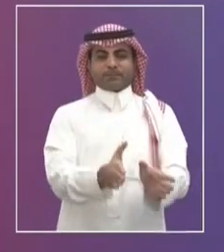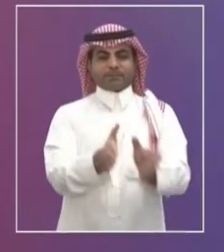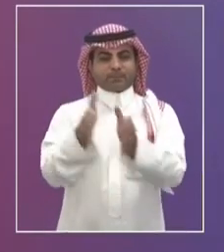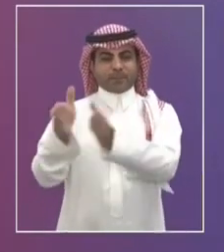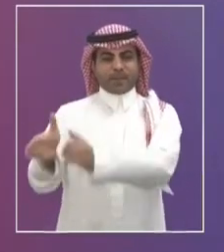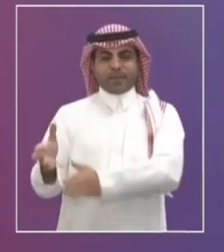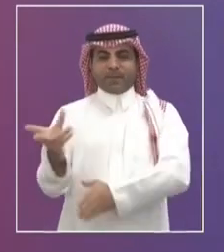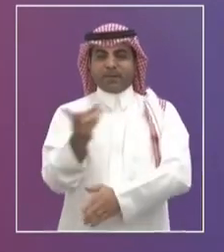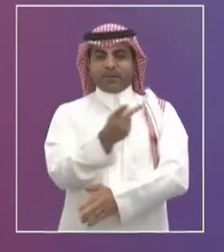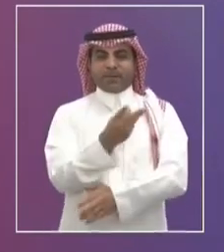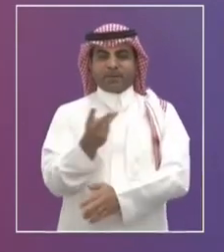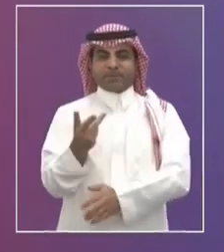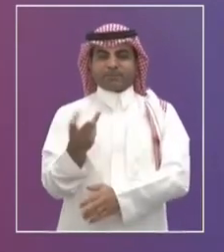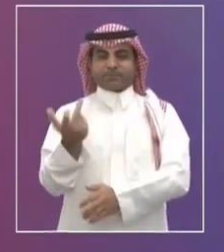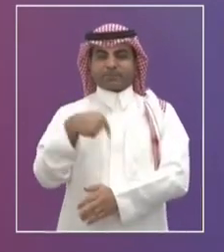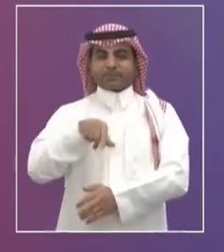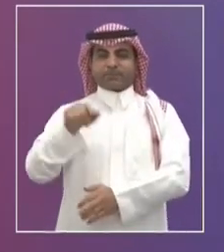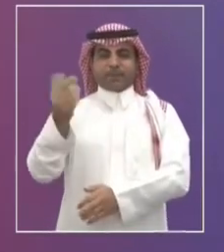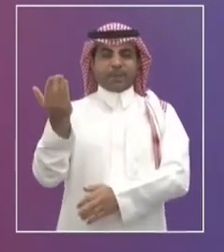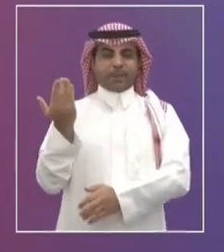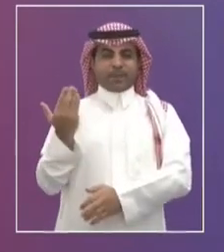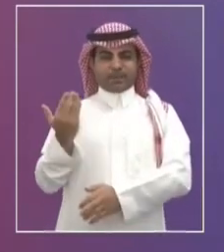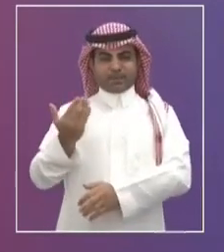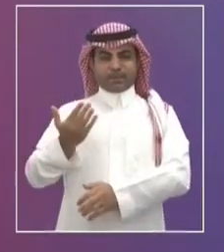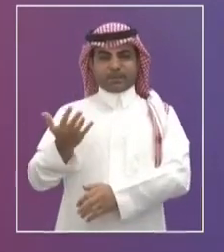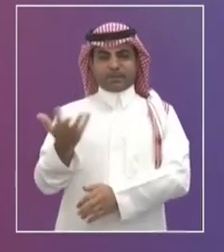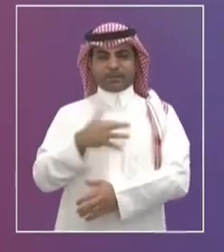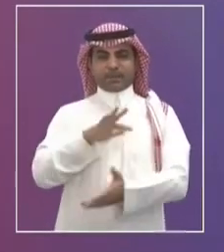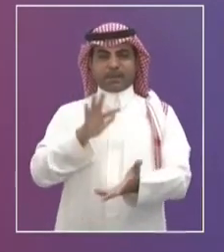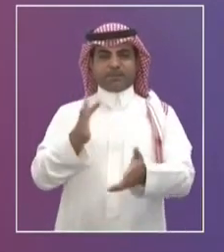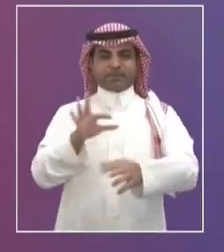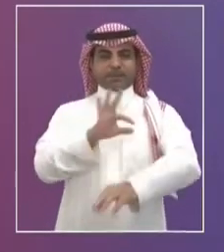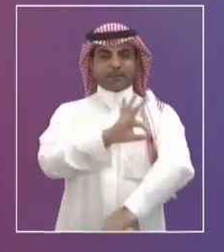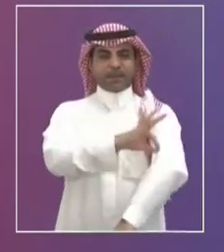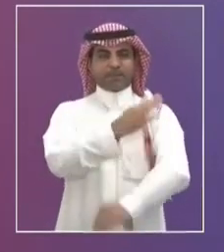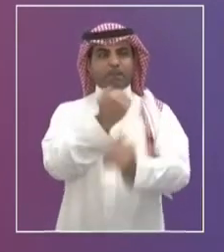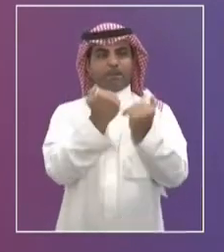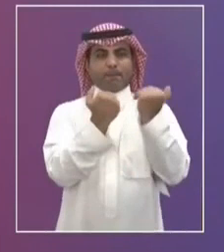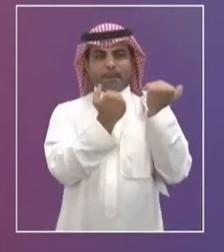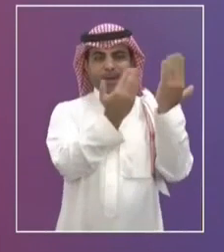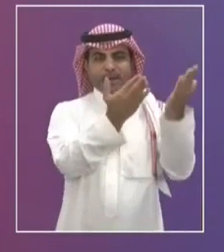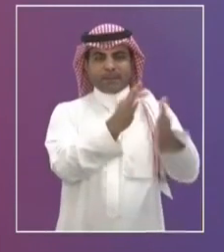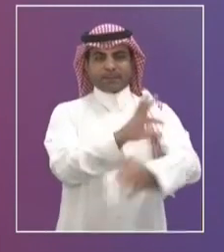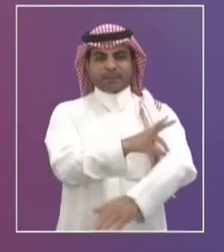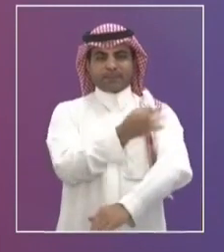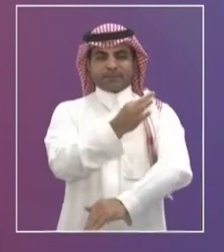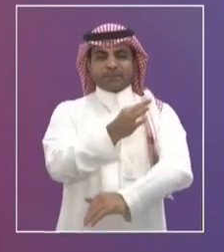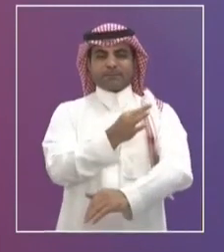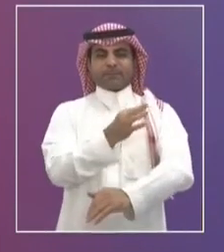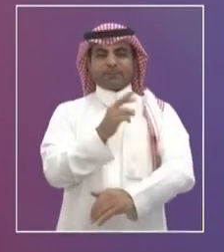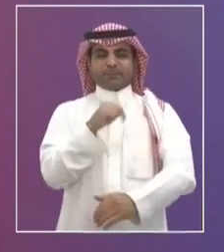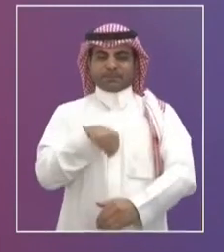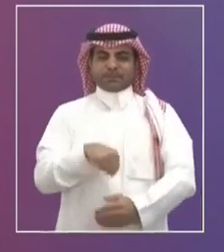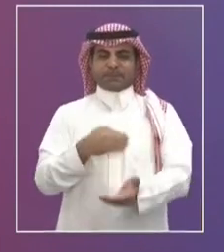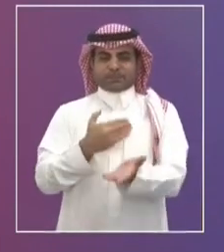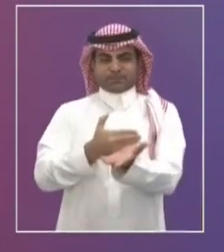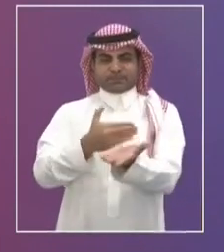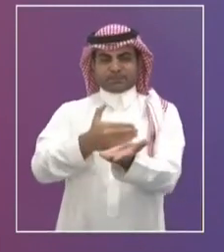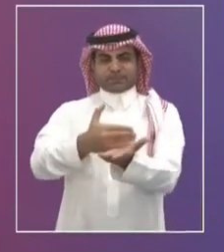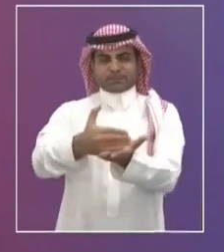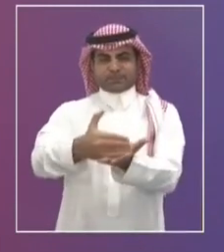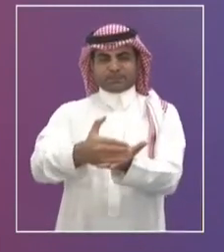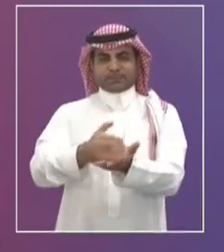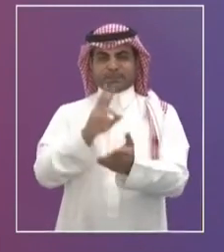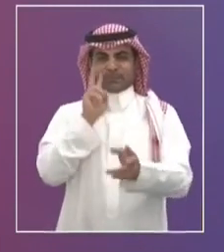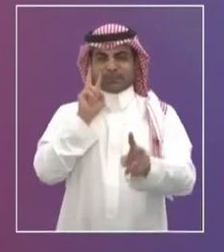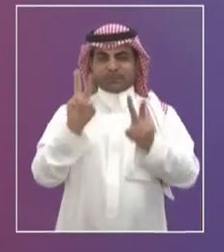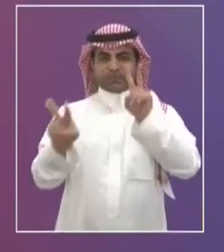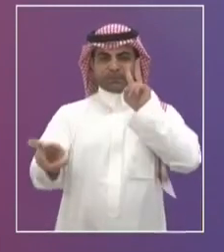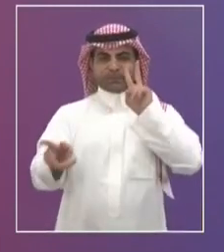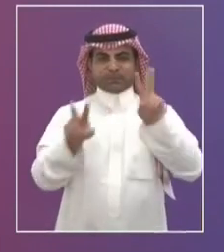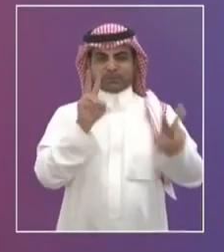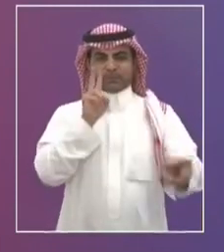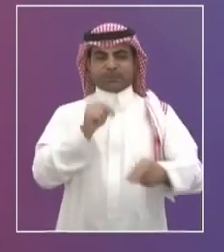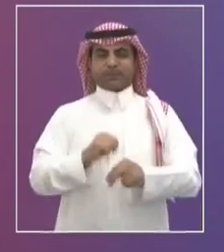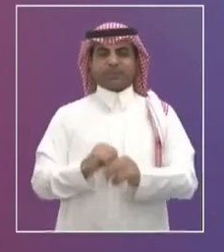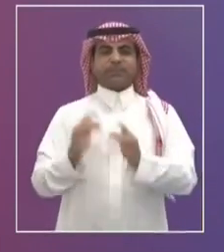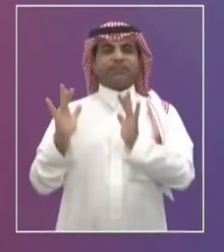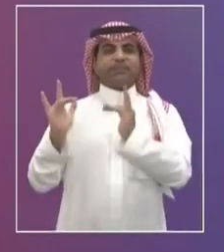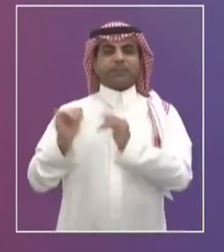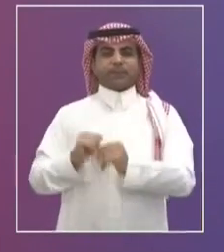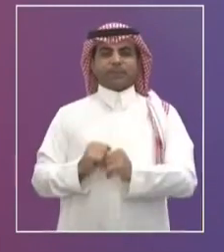ولعله بعيدا عن تجارب الدول السابقة، لعلي أخذكم الآن إلى مناطق تعرفوها: